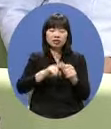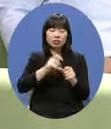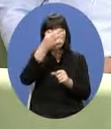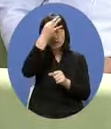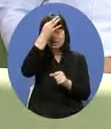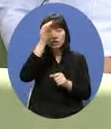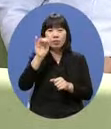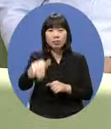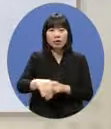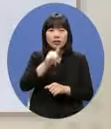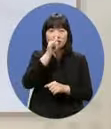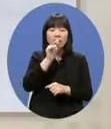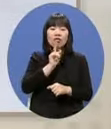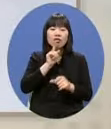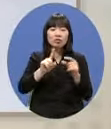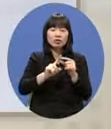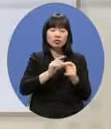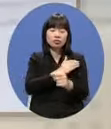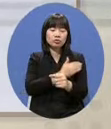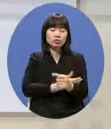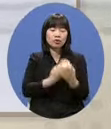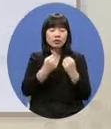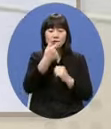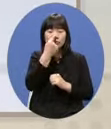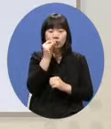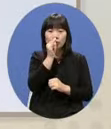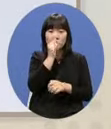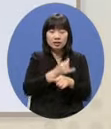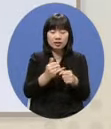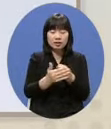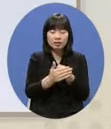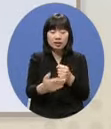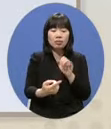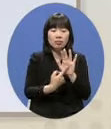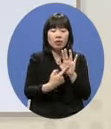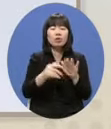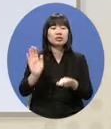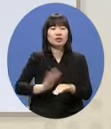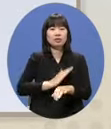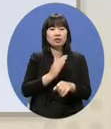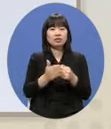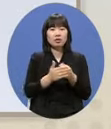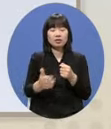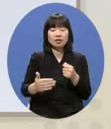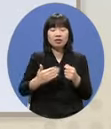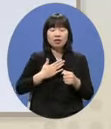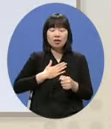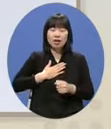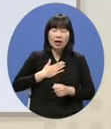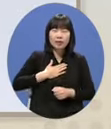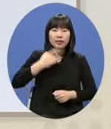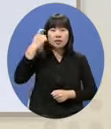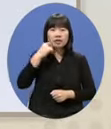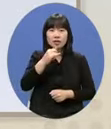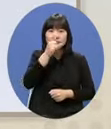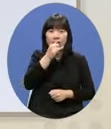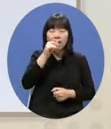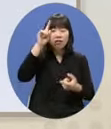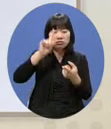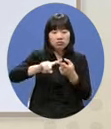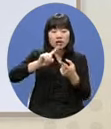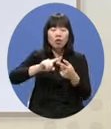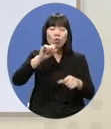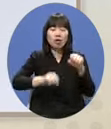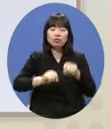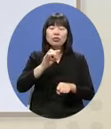떨어지고 언어 능력도 사실은 많이 미숙하기 때문에 표현을 잘 못 해요 그래서 자기가 어떤 감정을 느끼면 느끼는 그대로